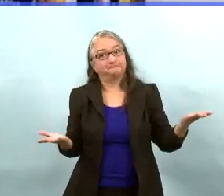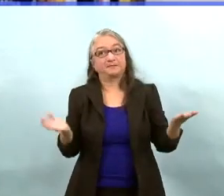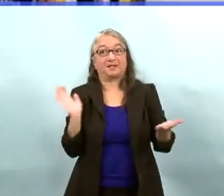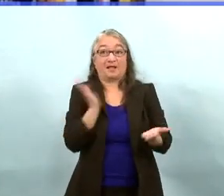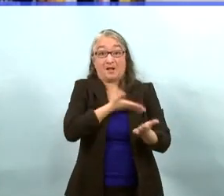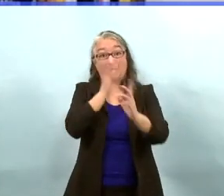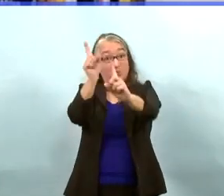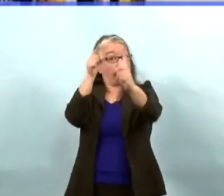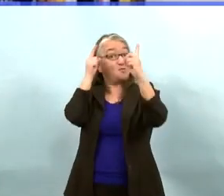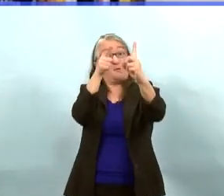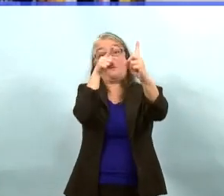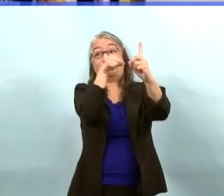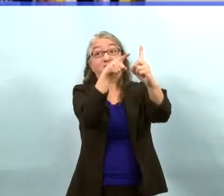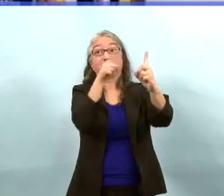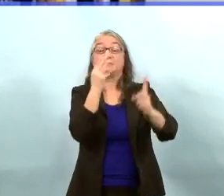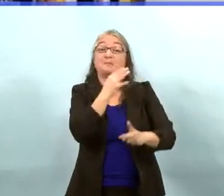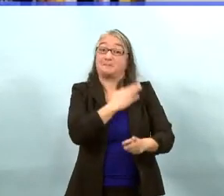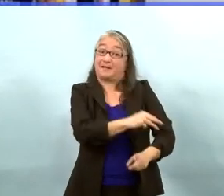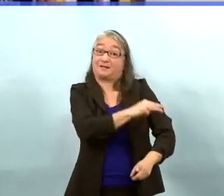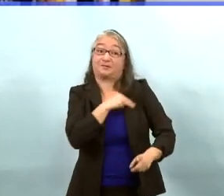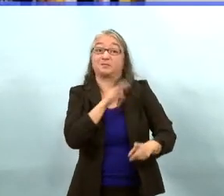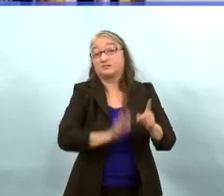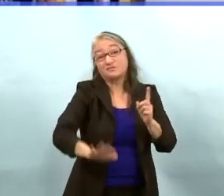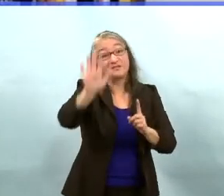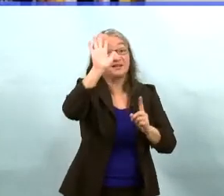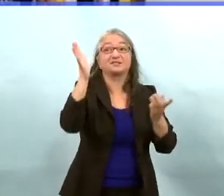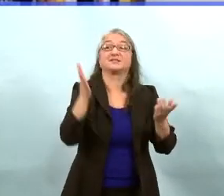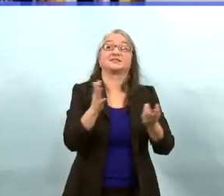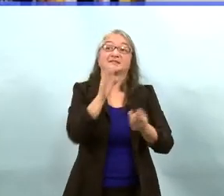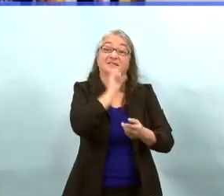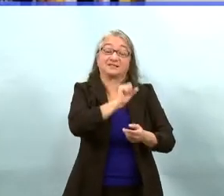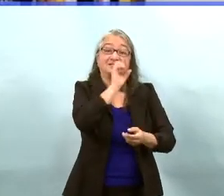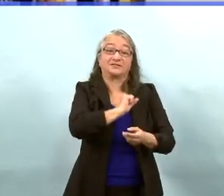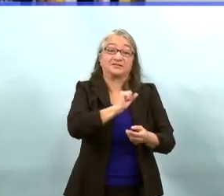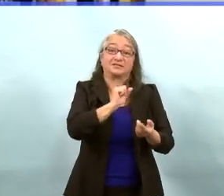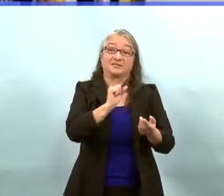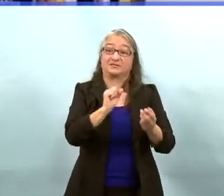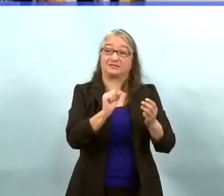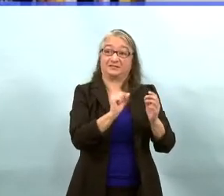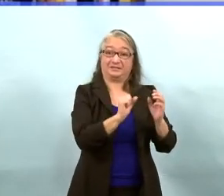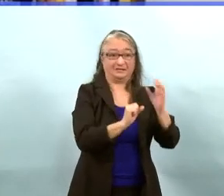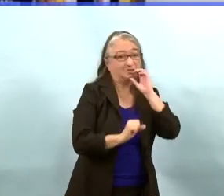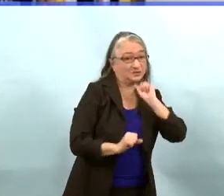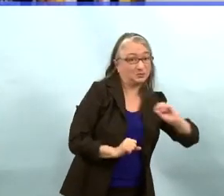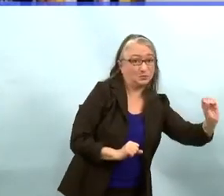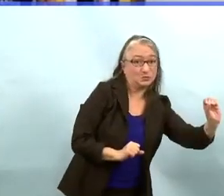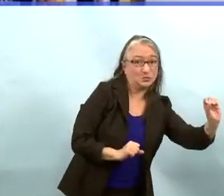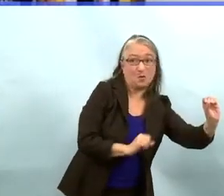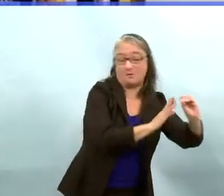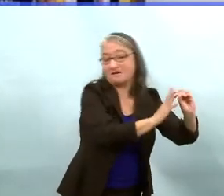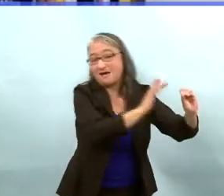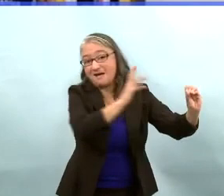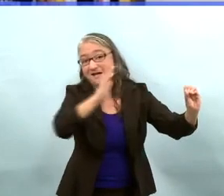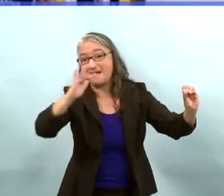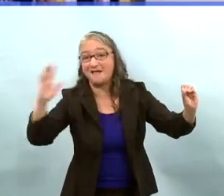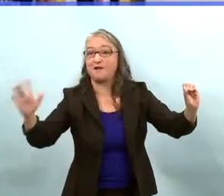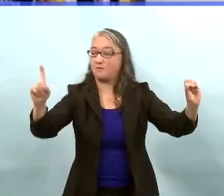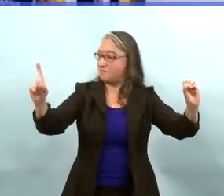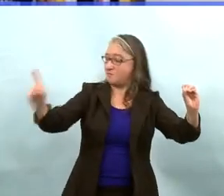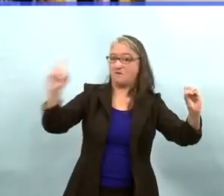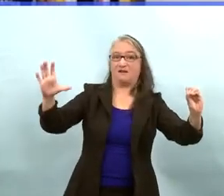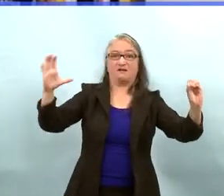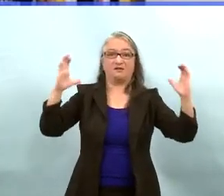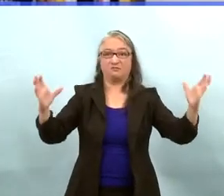sais, c'est que plus on augmente la couverture de vaccination dans tous les groupes d'âge, le moins de transmission on va avoir, et que vous soyez vacciné ou